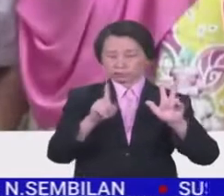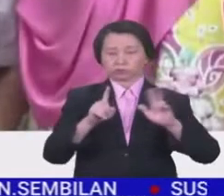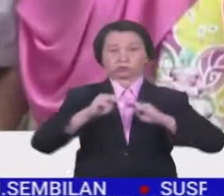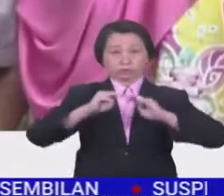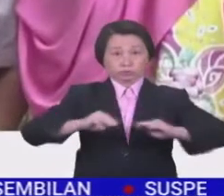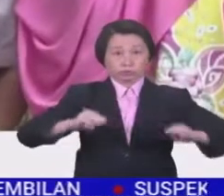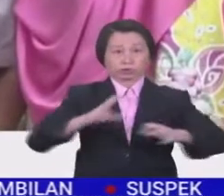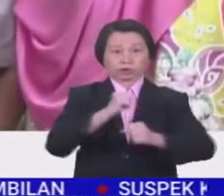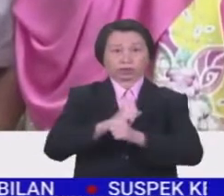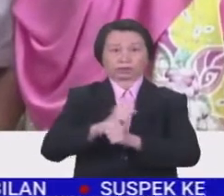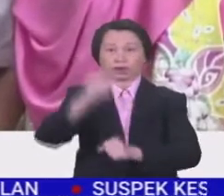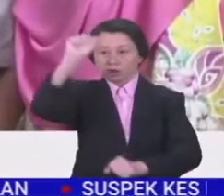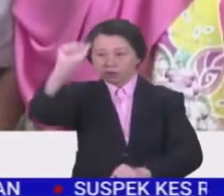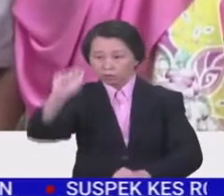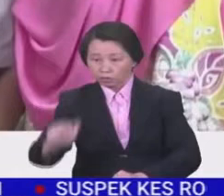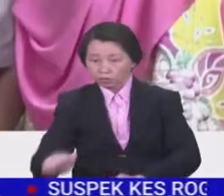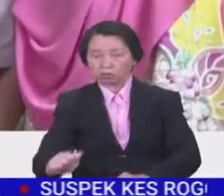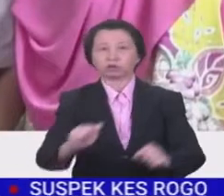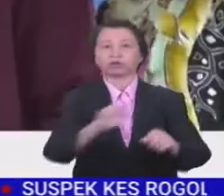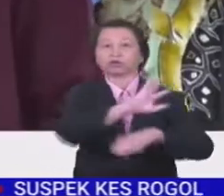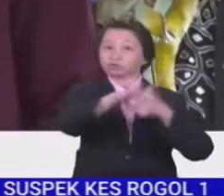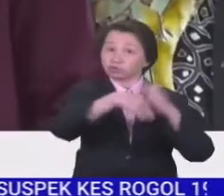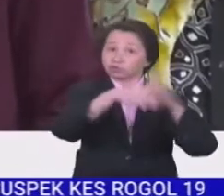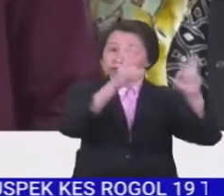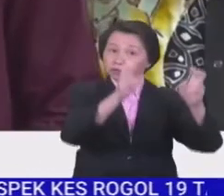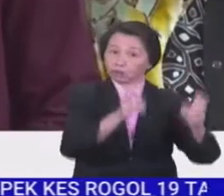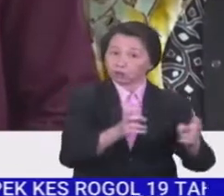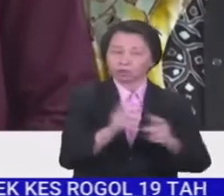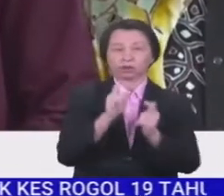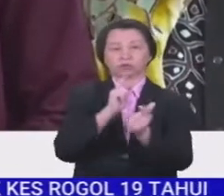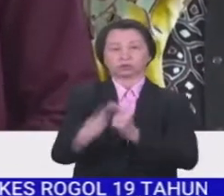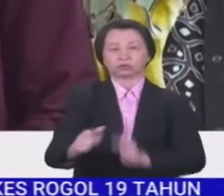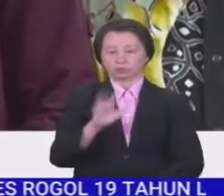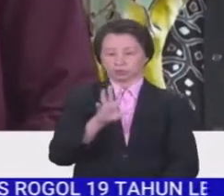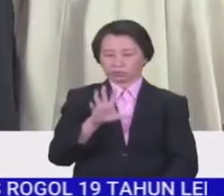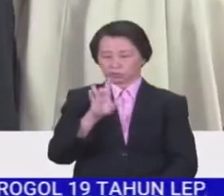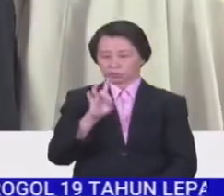calon memperoleh grade A bagi semua subjek. Calon lulus